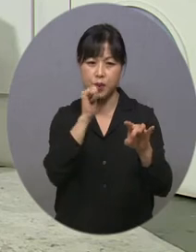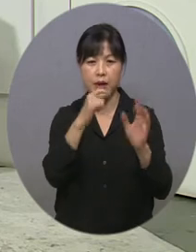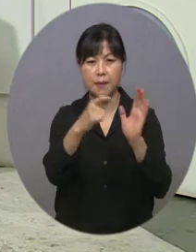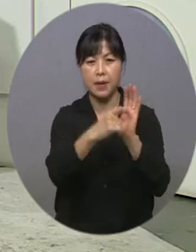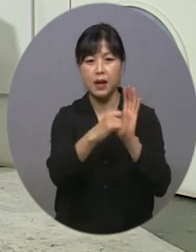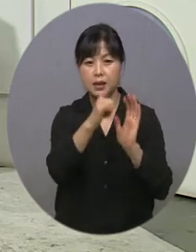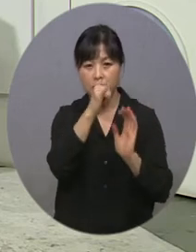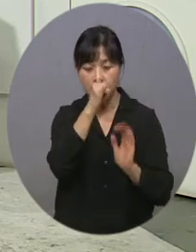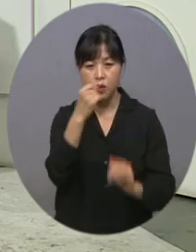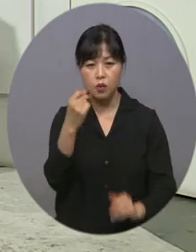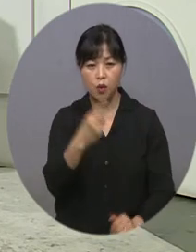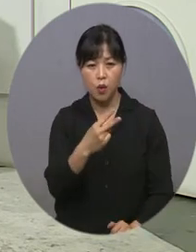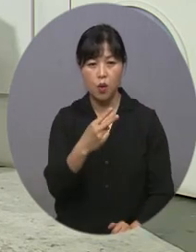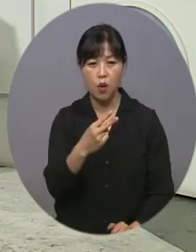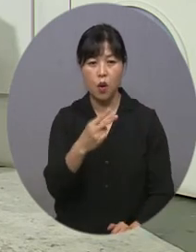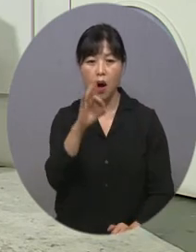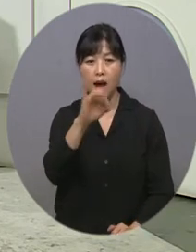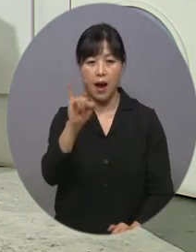앱을 또 만든 게 있어요.